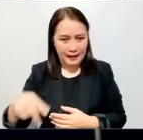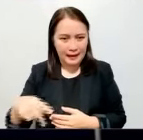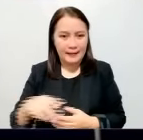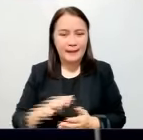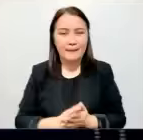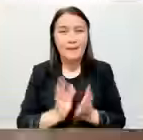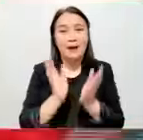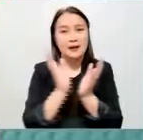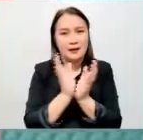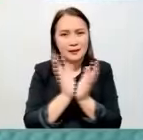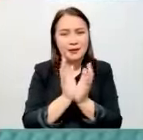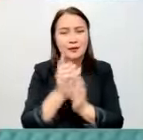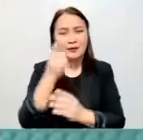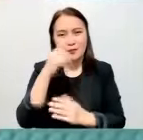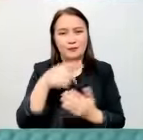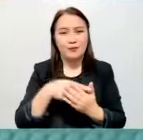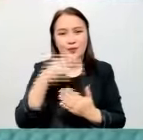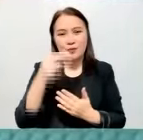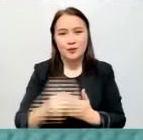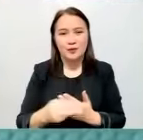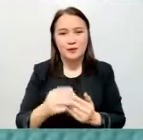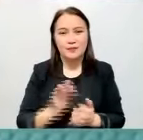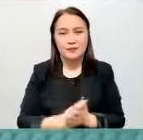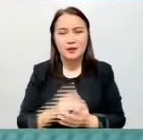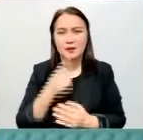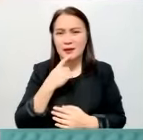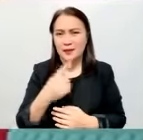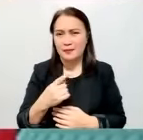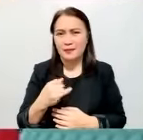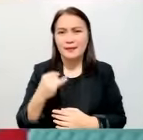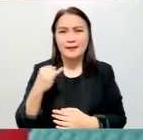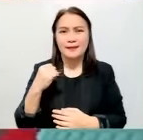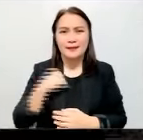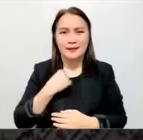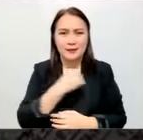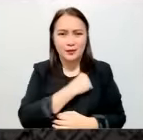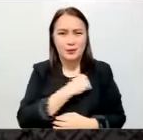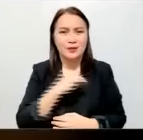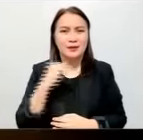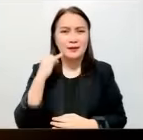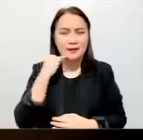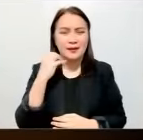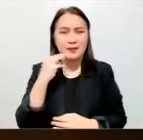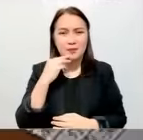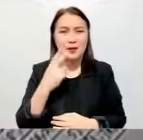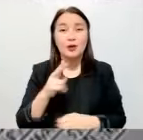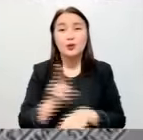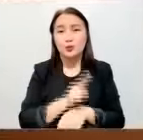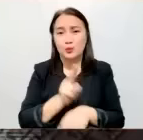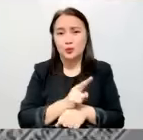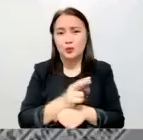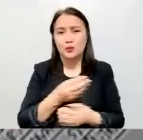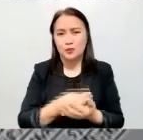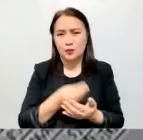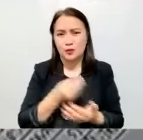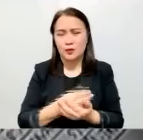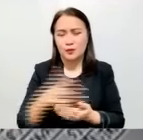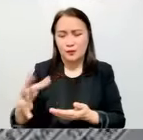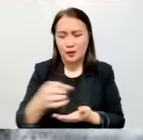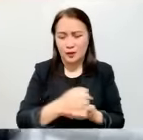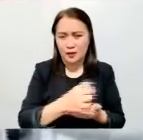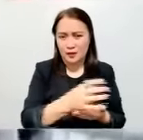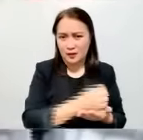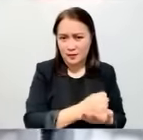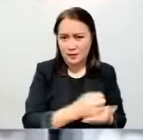and Development. Paratang ni Amy, gagamitin daw yung panggasto sa paglikom ng pirma sa People's Initiative. Wala namang masama